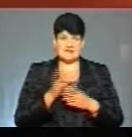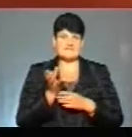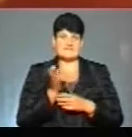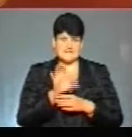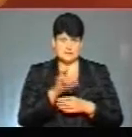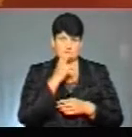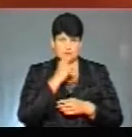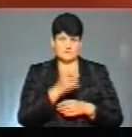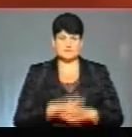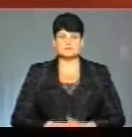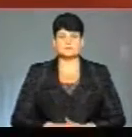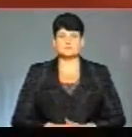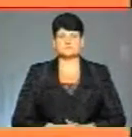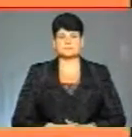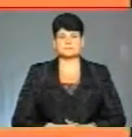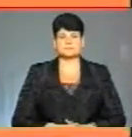Давайте подивимося і продовжимо розмову.